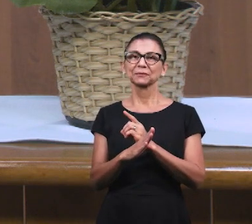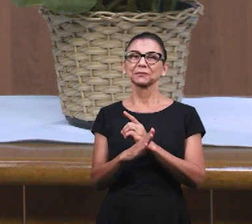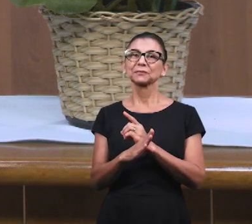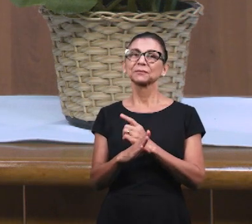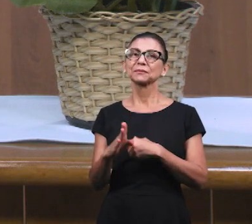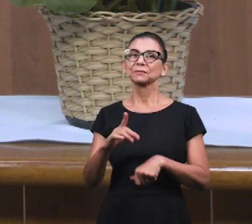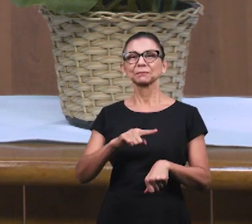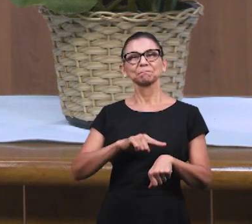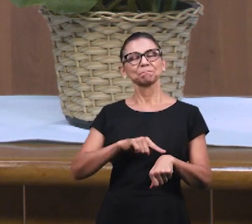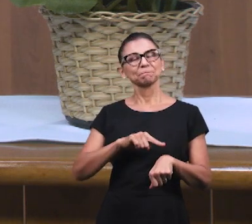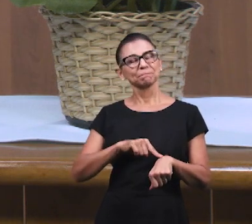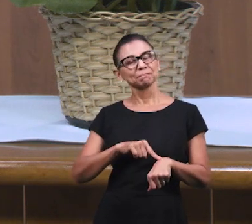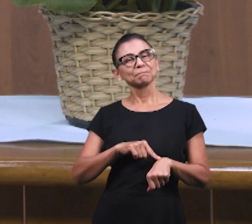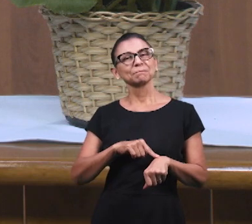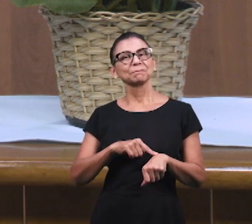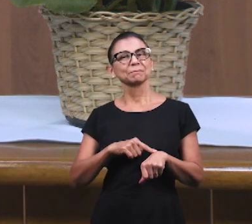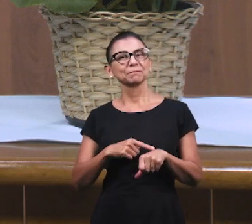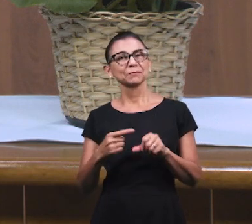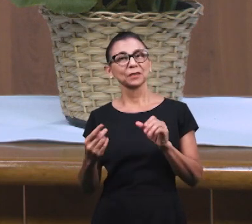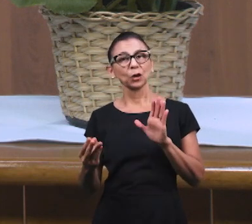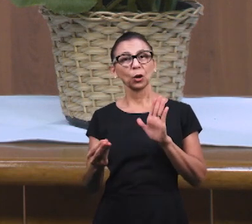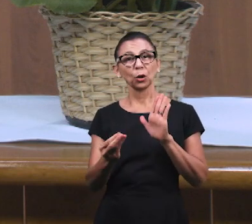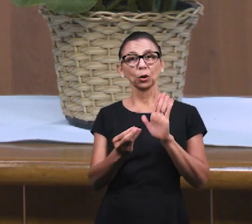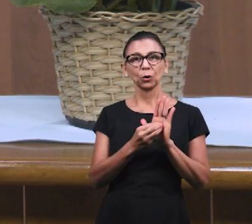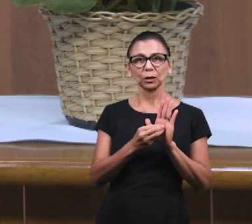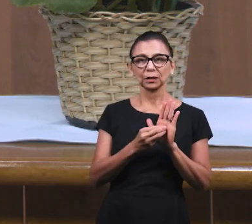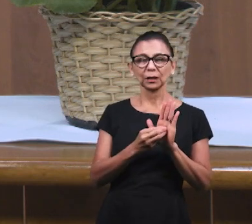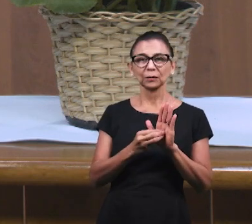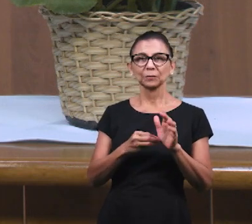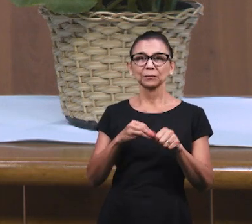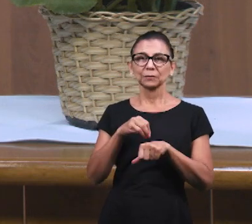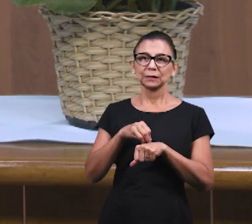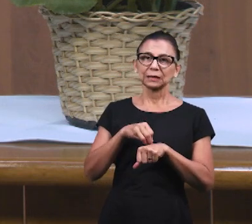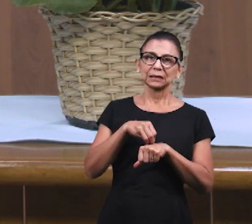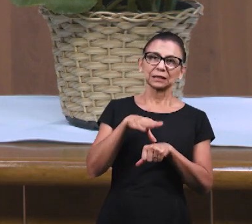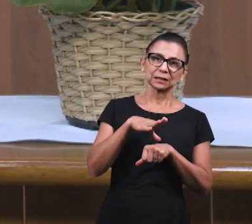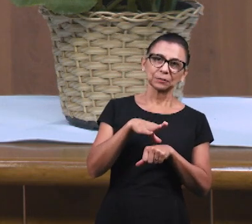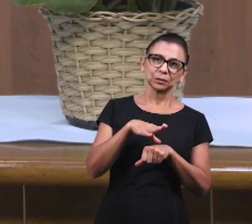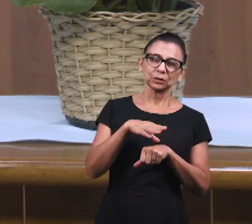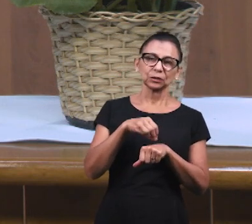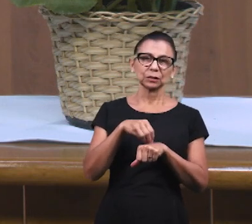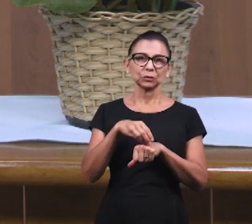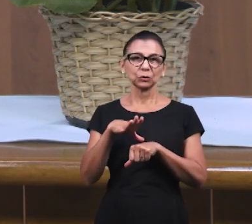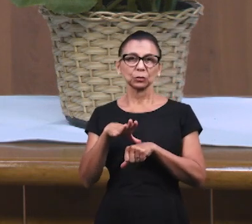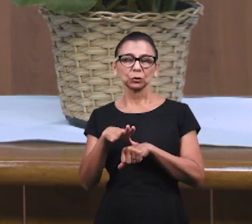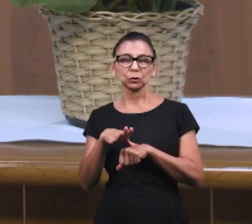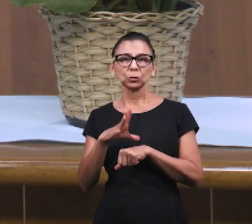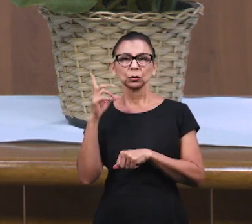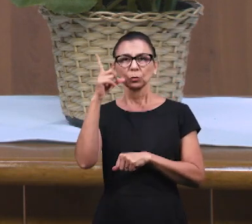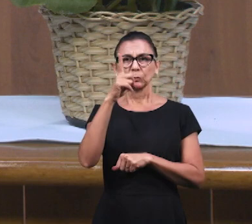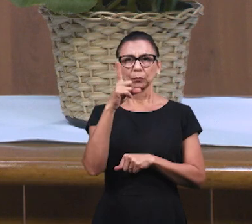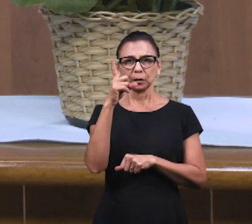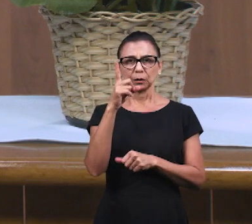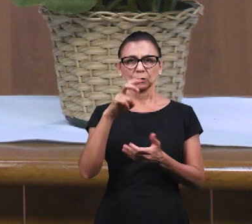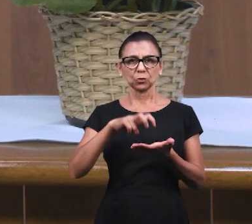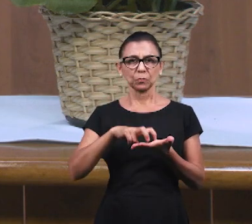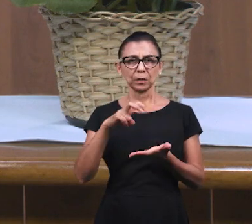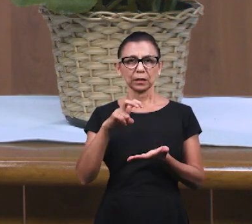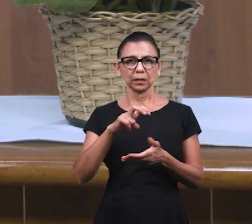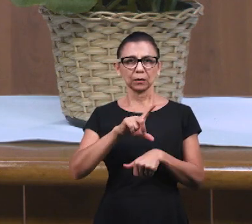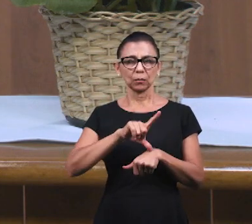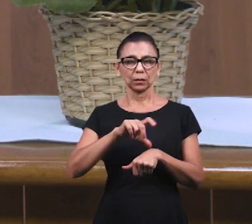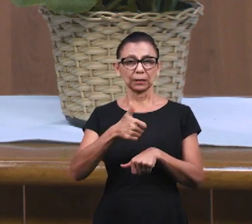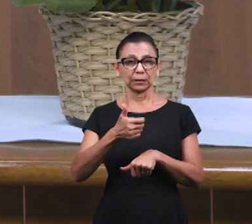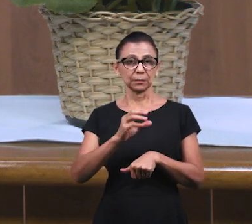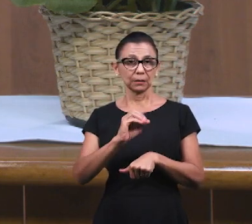biblique dominicale. Ce moment, ce contenu qui est transmis tous les dimanches matin à